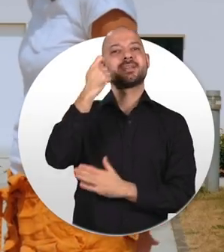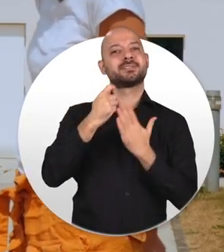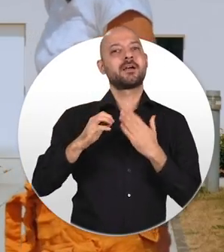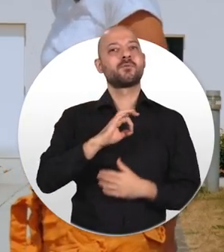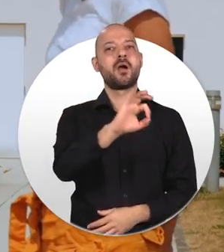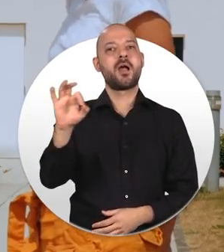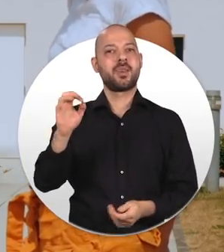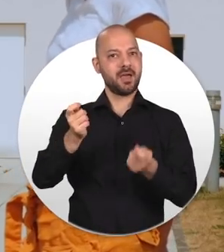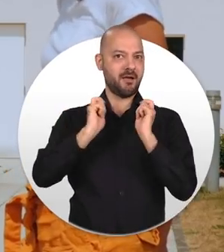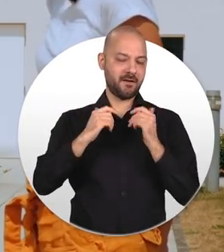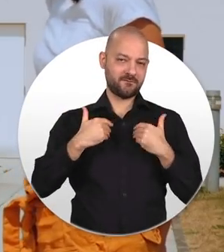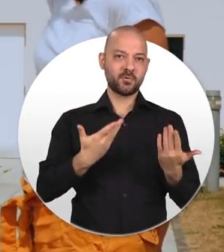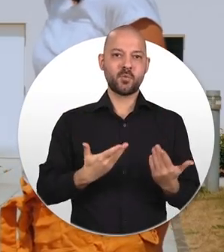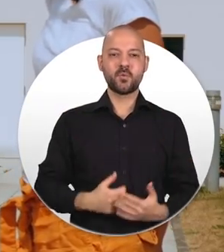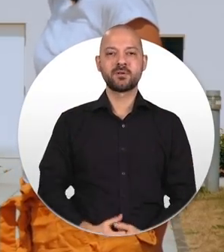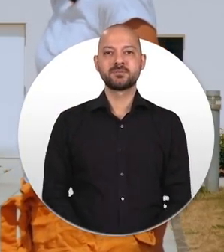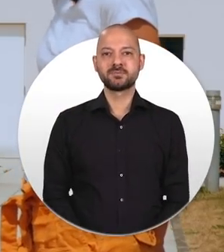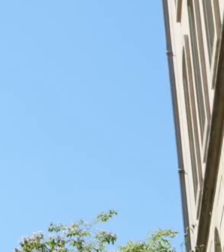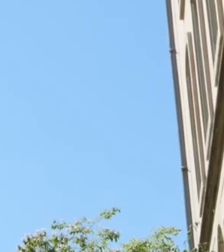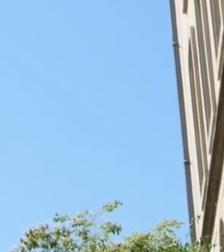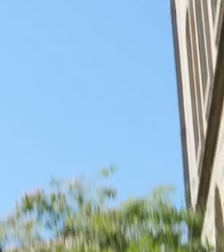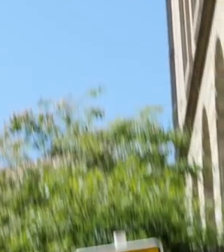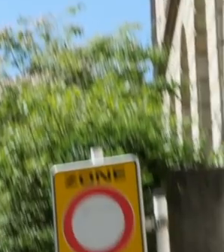dann den Design for All Handel im Moment gekriegt zu holen.